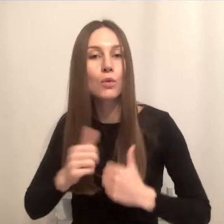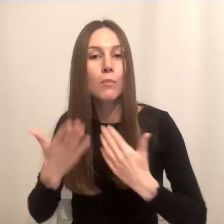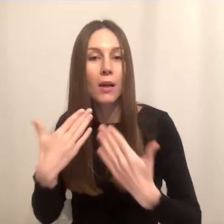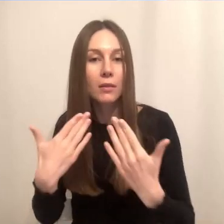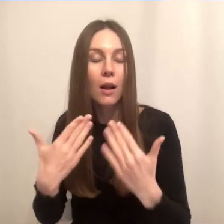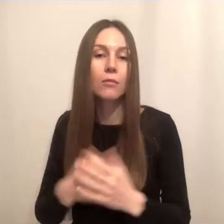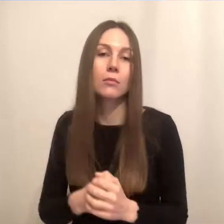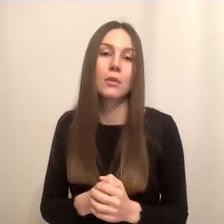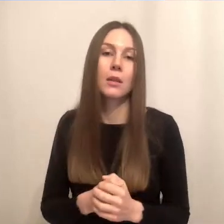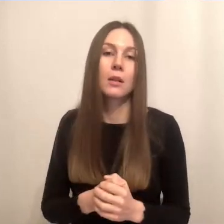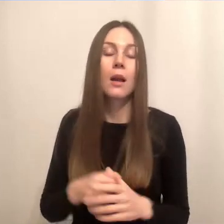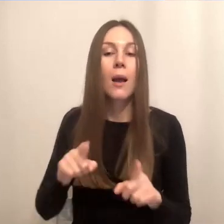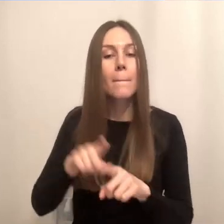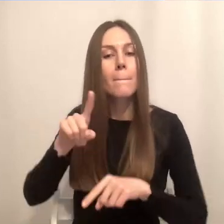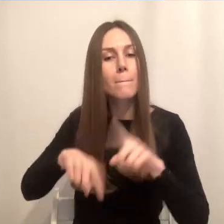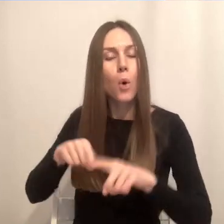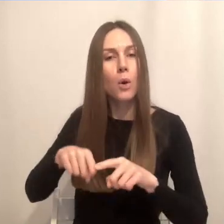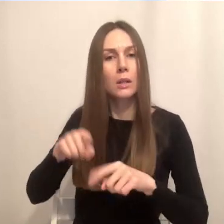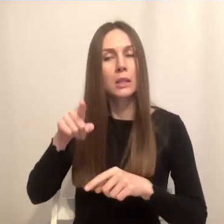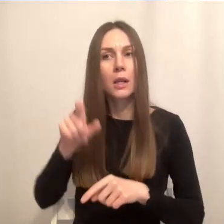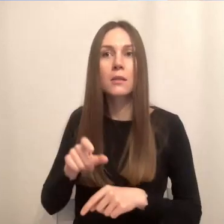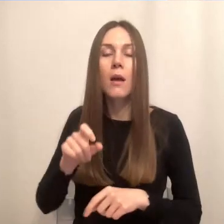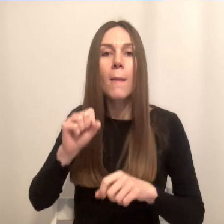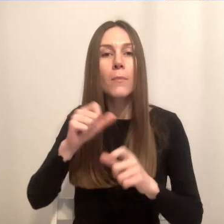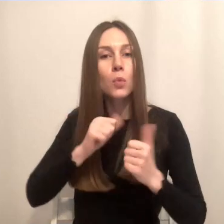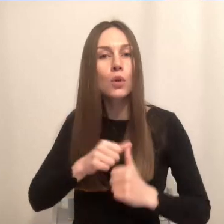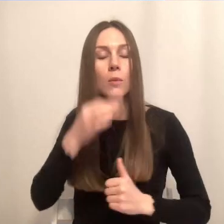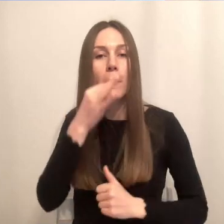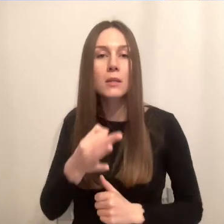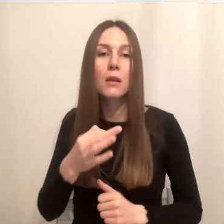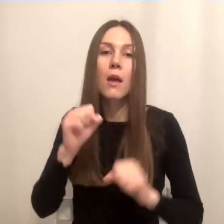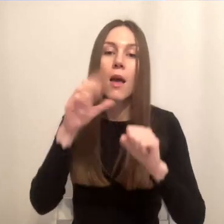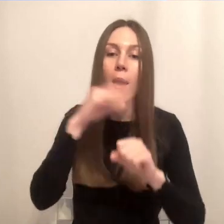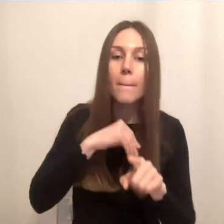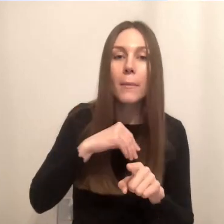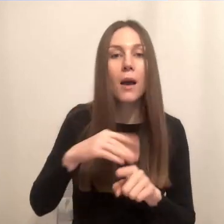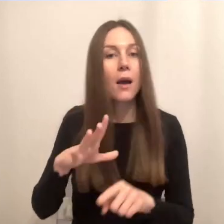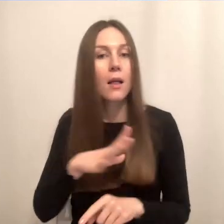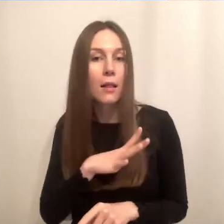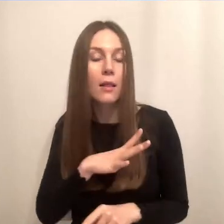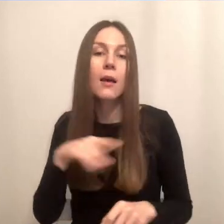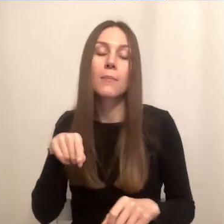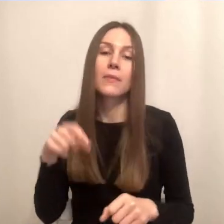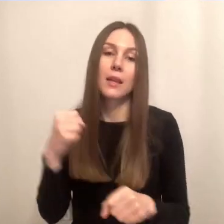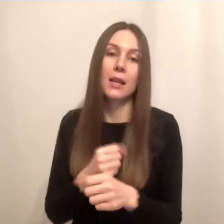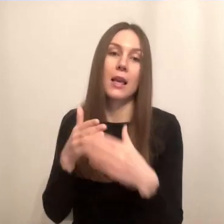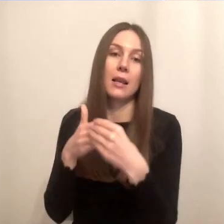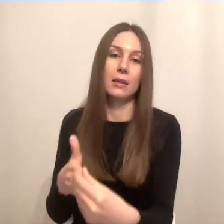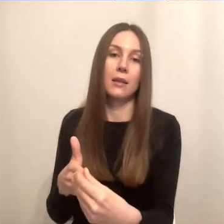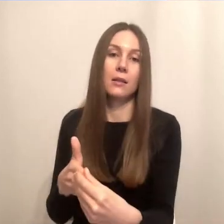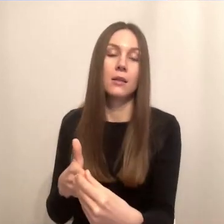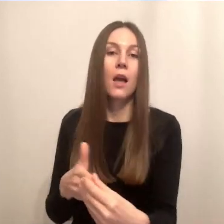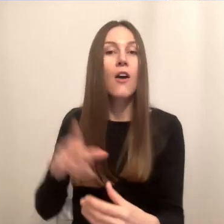turėtum sakyti kaip politikas, ką gali padaryti, ko ne, ir tu turi būti lyderis, tu turi būti atstovas, ne valdžios, o gyventojų